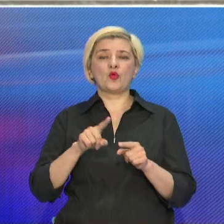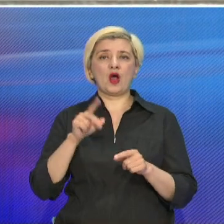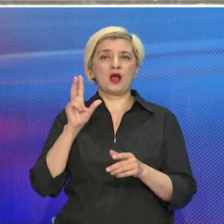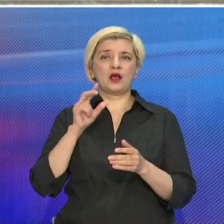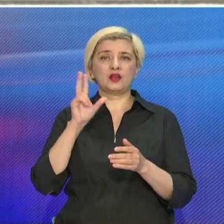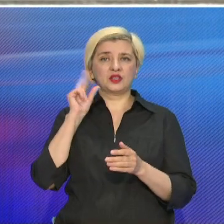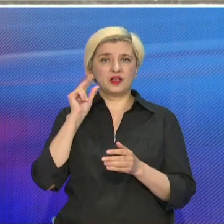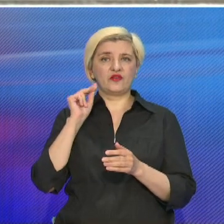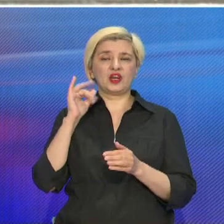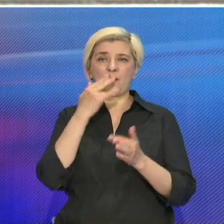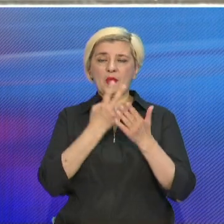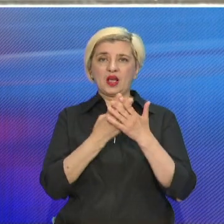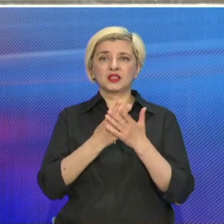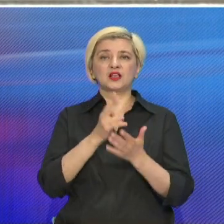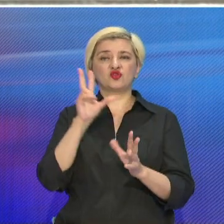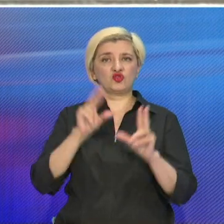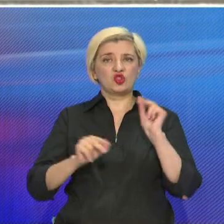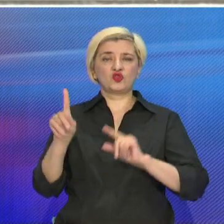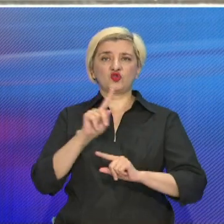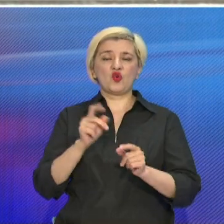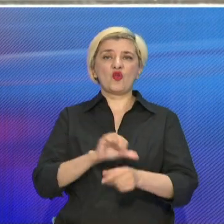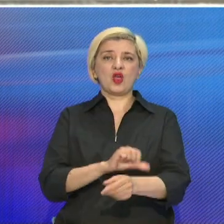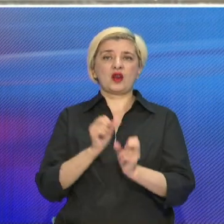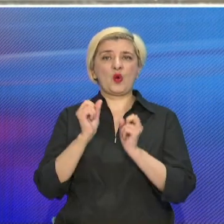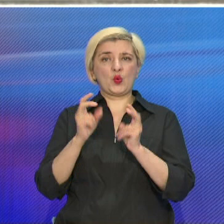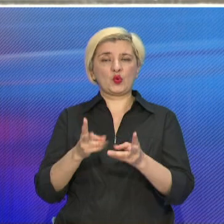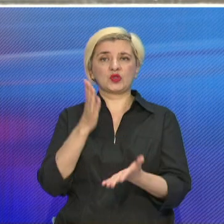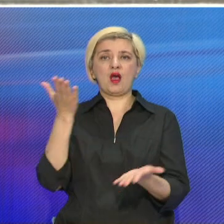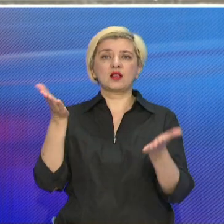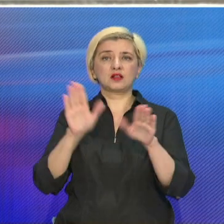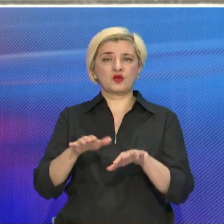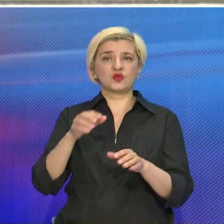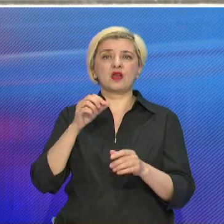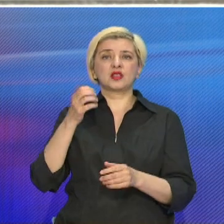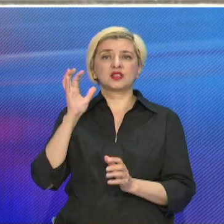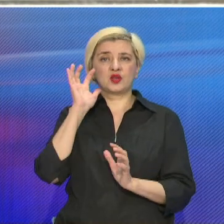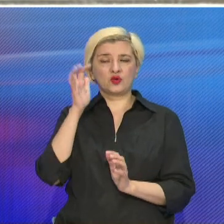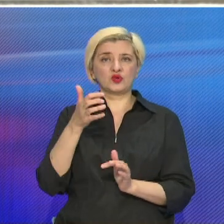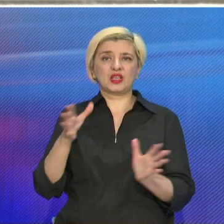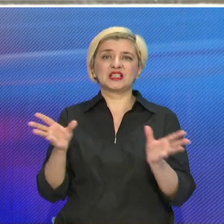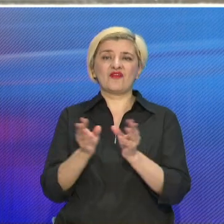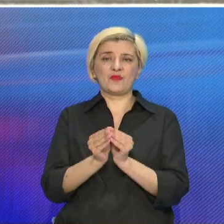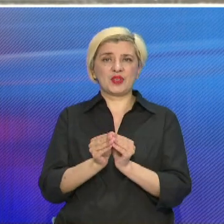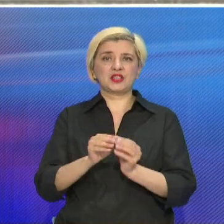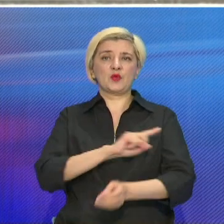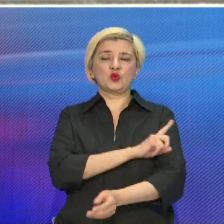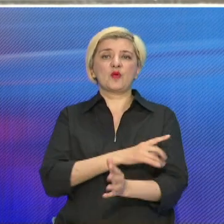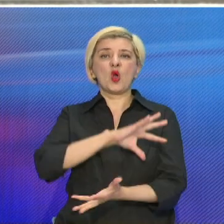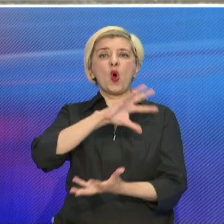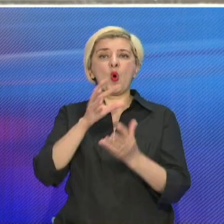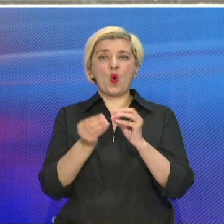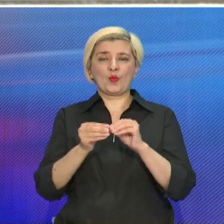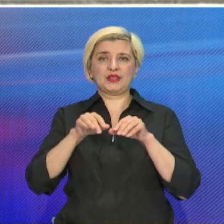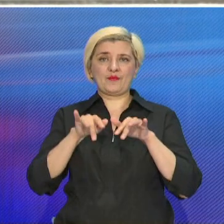что наркоугроза остается довольно-таки серьезной. И только совместными усилиями, именно комплексными мерами всех